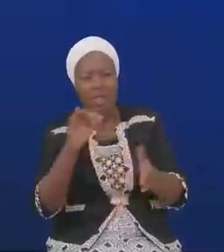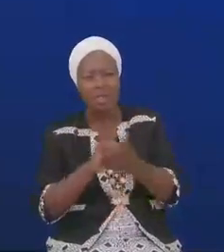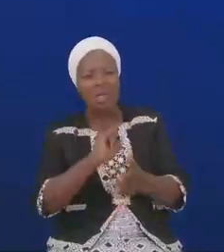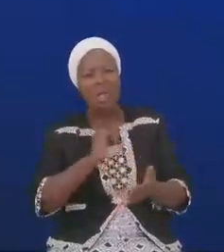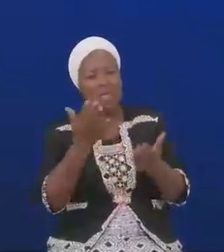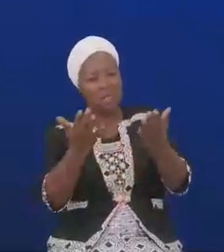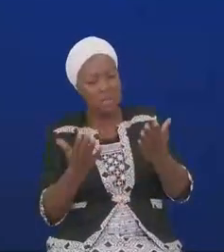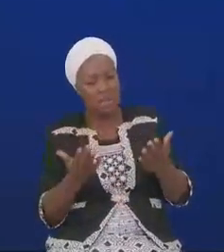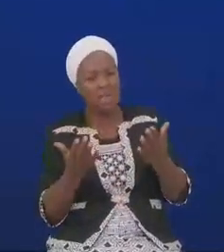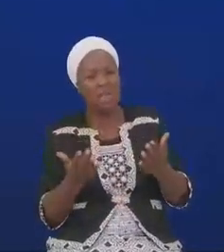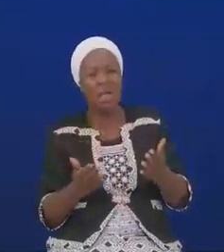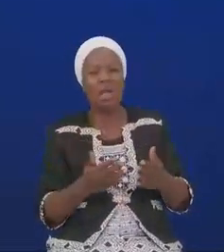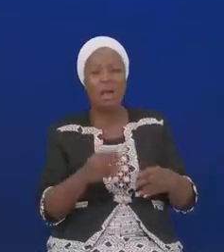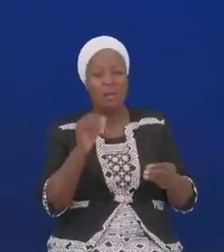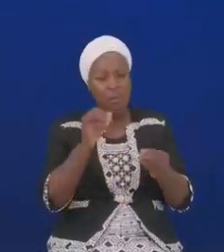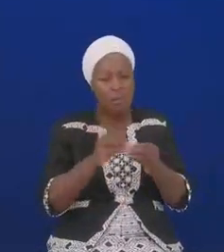toi.